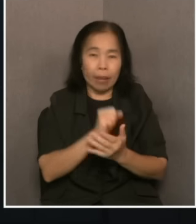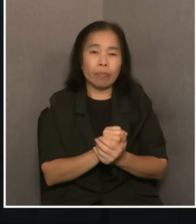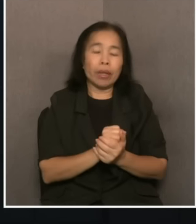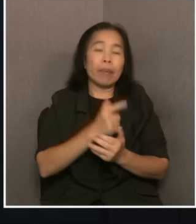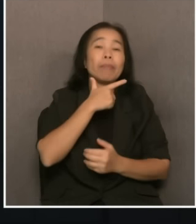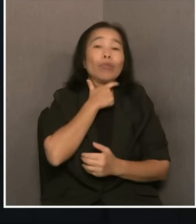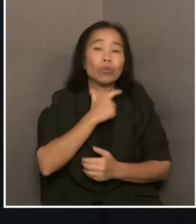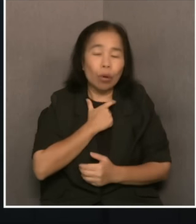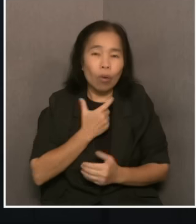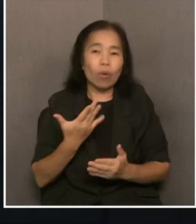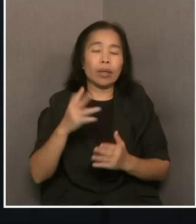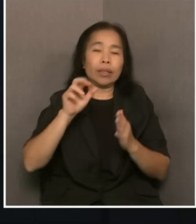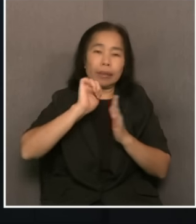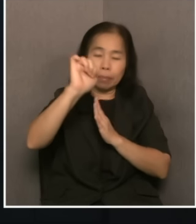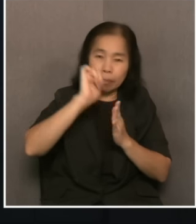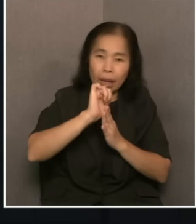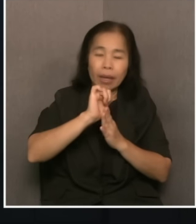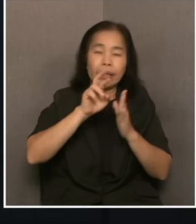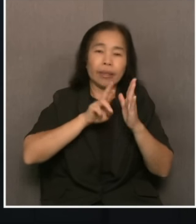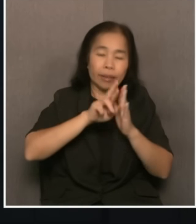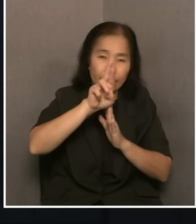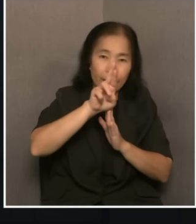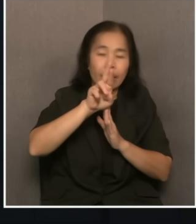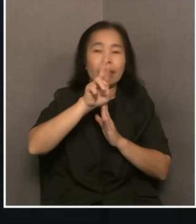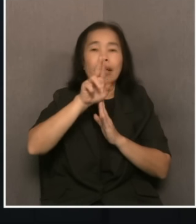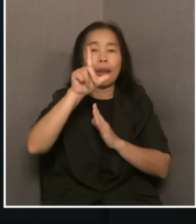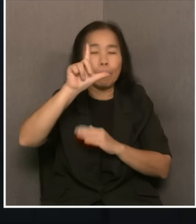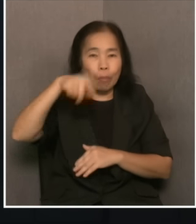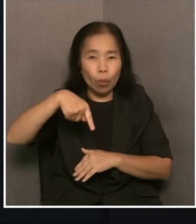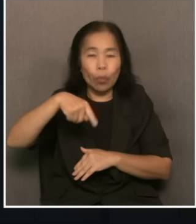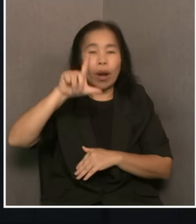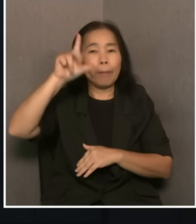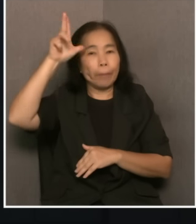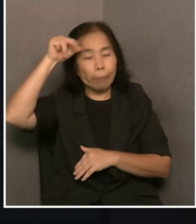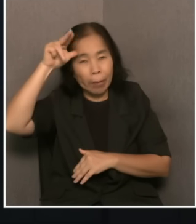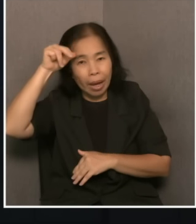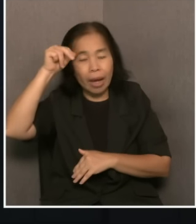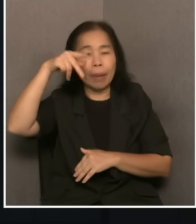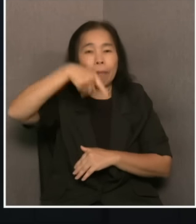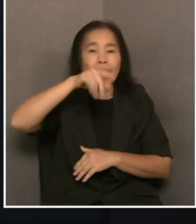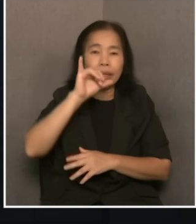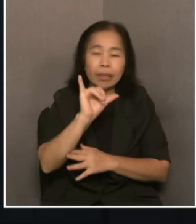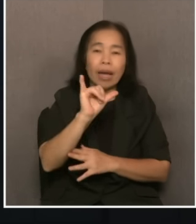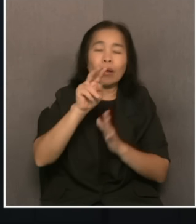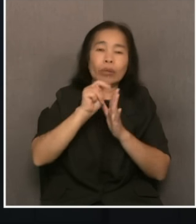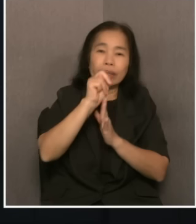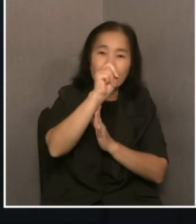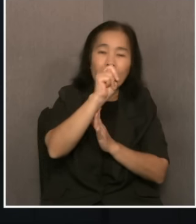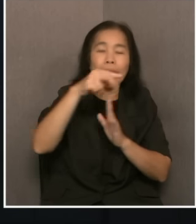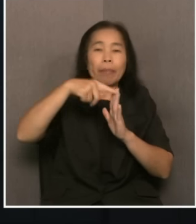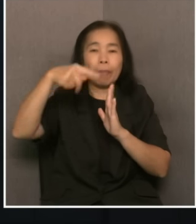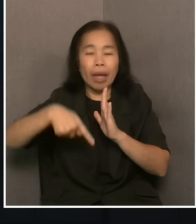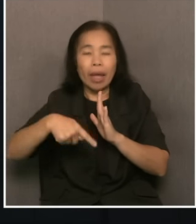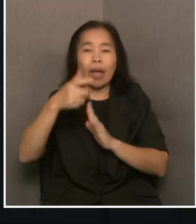ฮ่องสรเชียงใหม่เชียงรายลำลำพูนลำปางพะเยาน่านแพร่